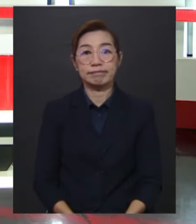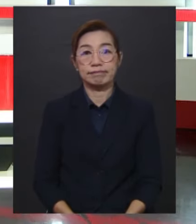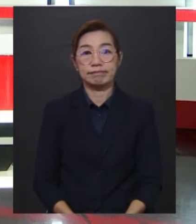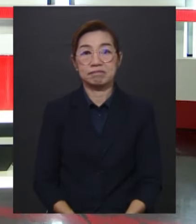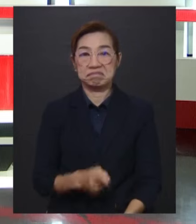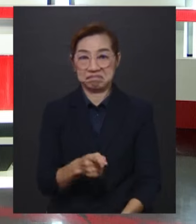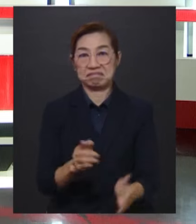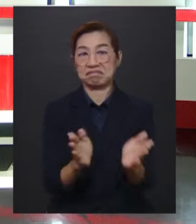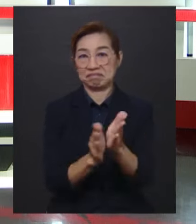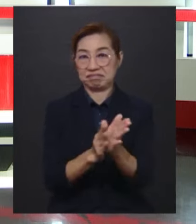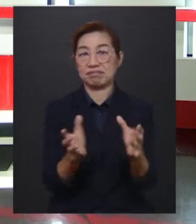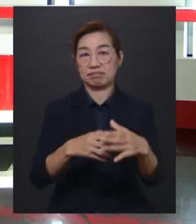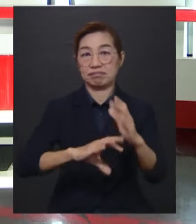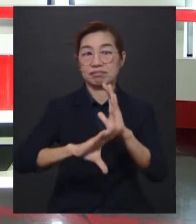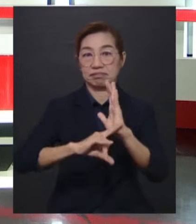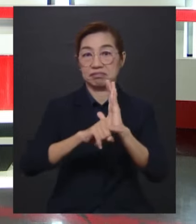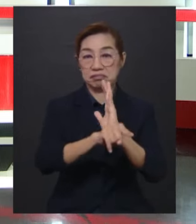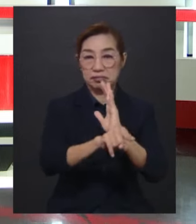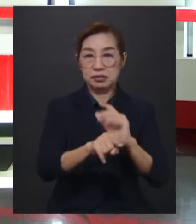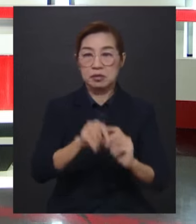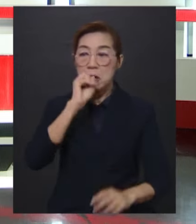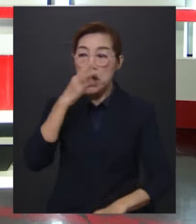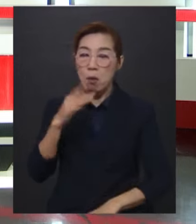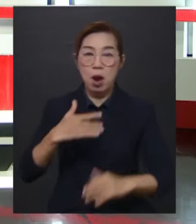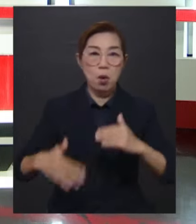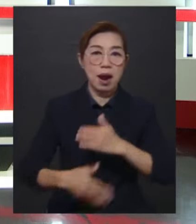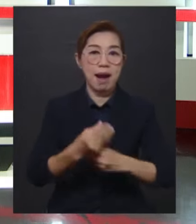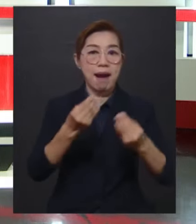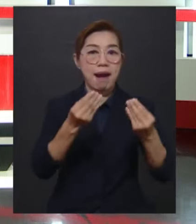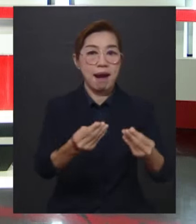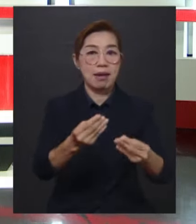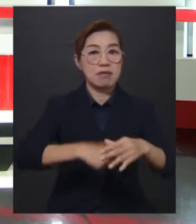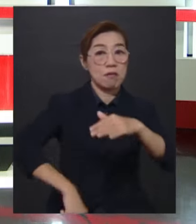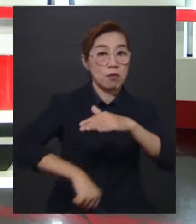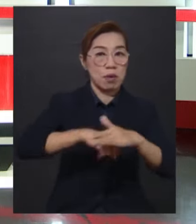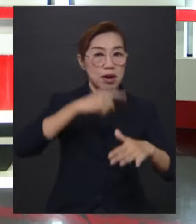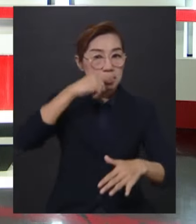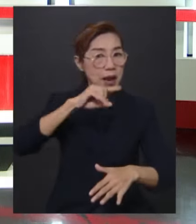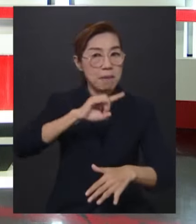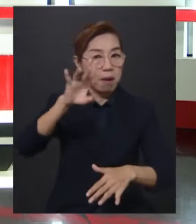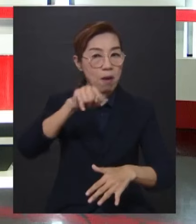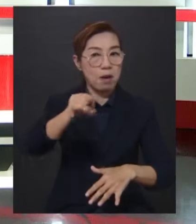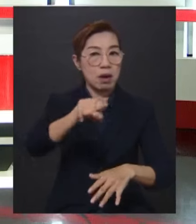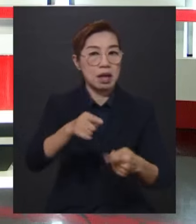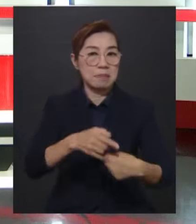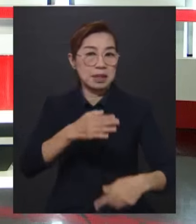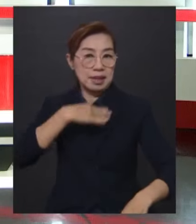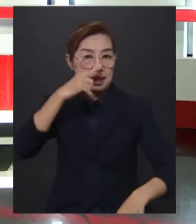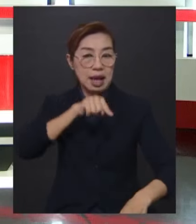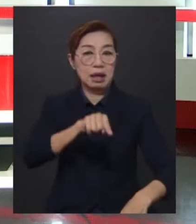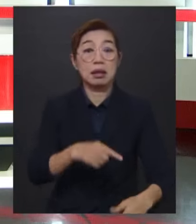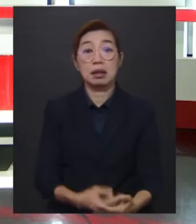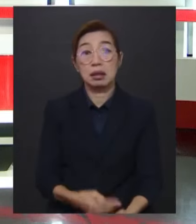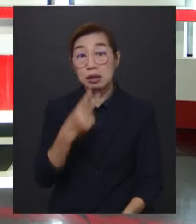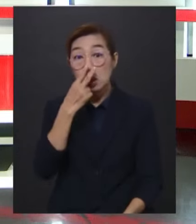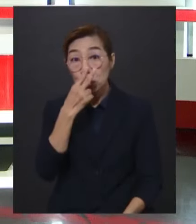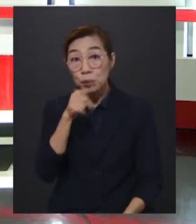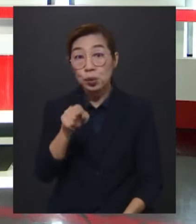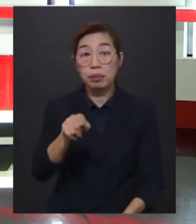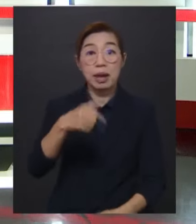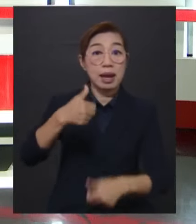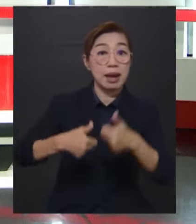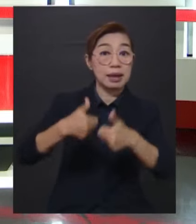กย่องของบลูเวฟชลบุรีนะคะกับการที่ให้โอกาสนักเตะไทยได้ก้าวขึ้นมาติดทีมชาติเพราะว่าอ่ะเราดูจากการแข่ง